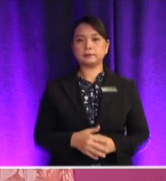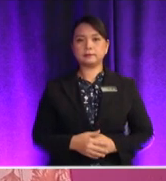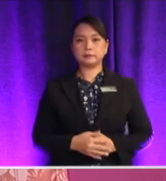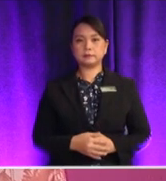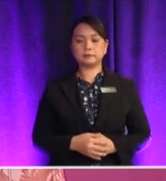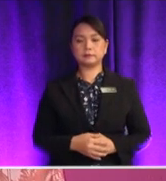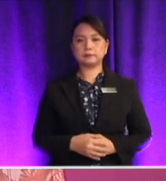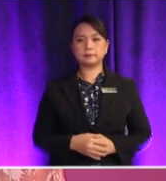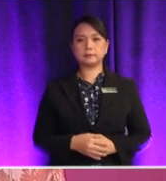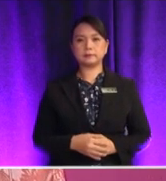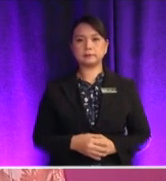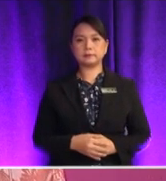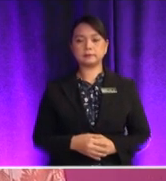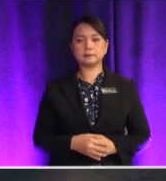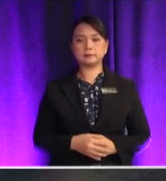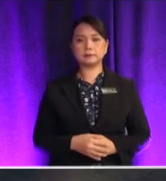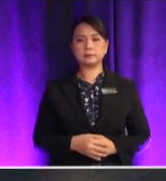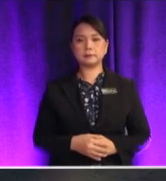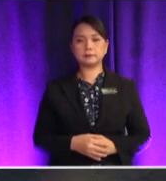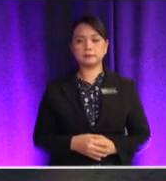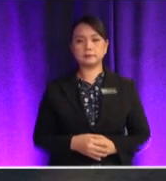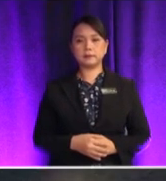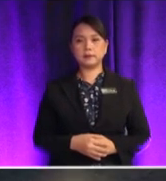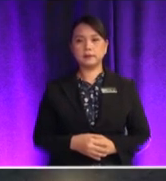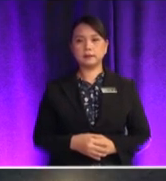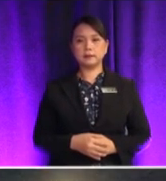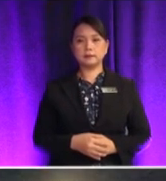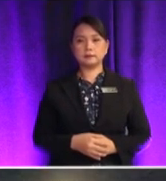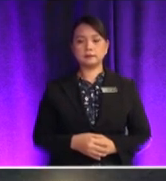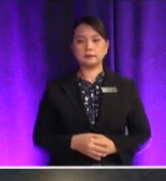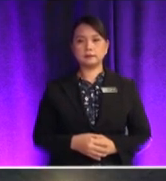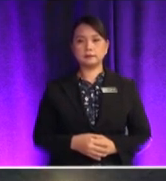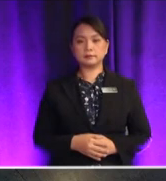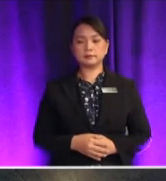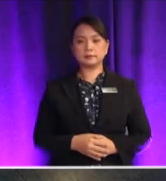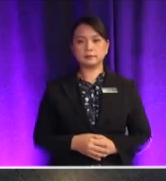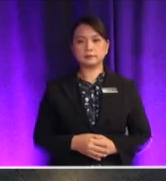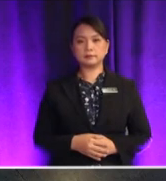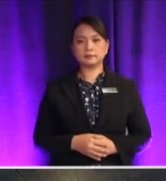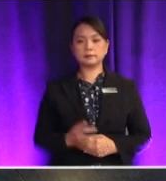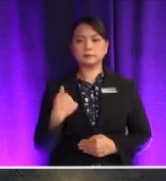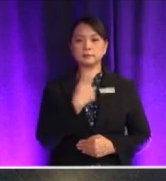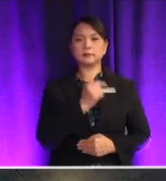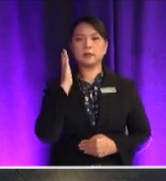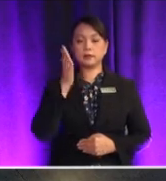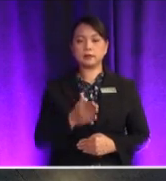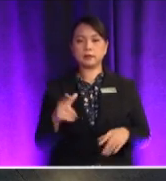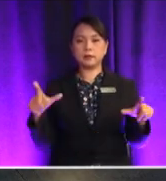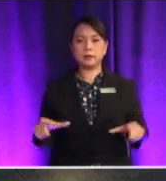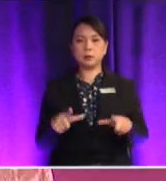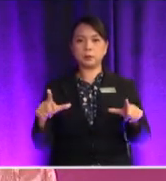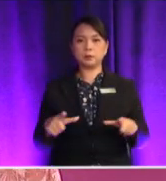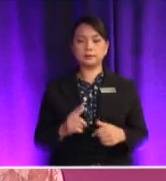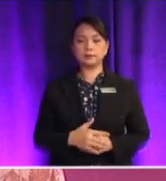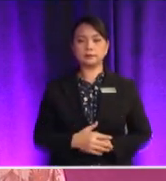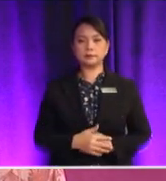dah, muka-muka dah bersedia ni. Saya dah tahu siapa yang jadi kameraman. Jadi aktiviti yang kita akan lakukan di sini